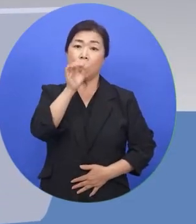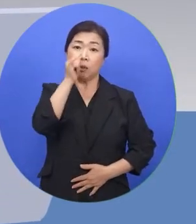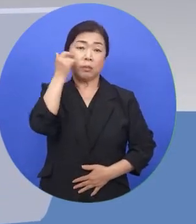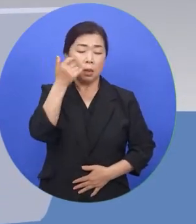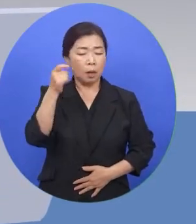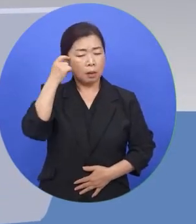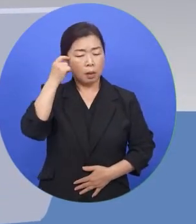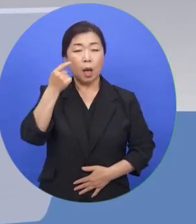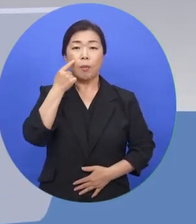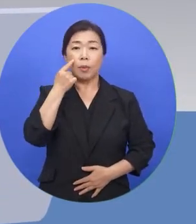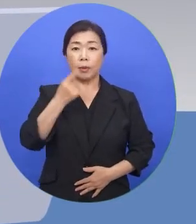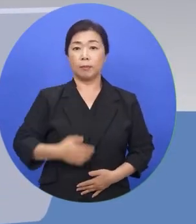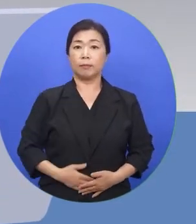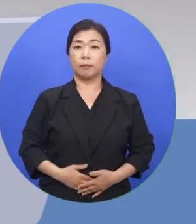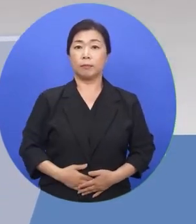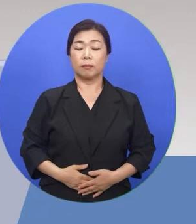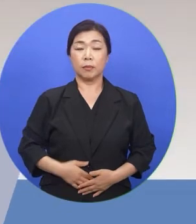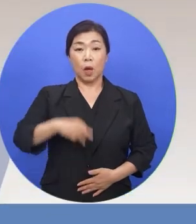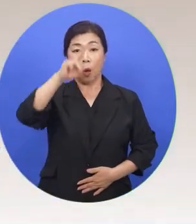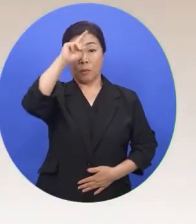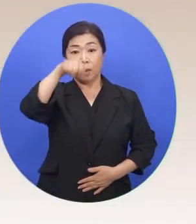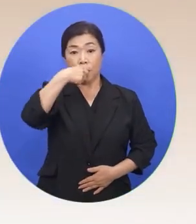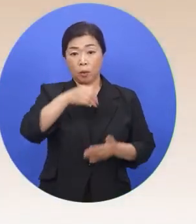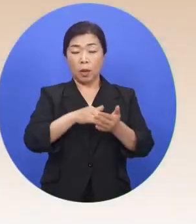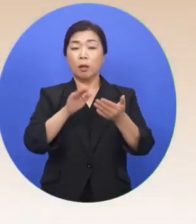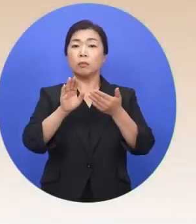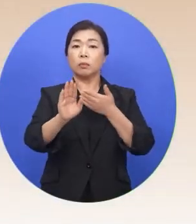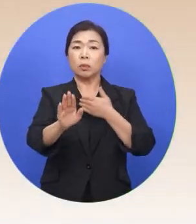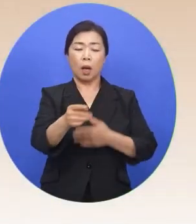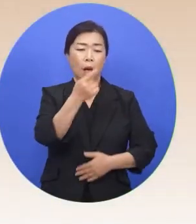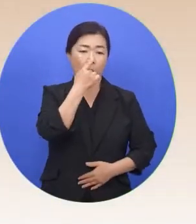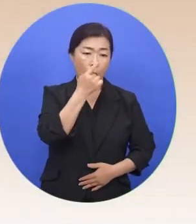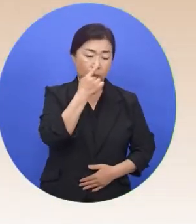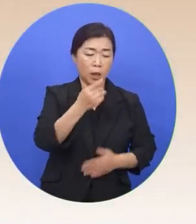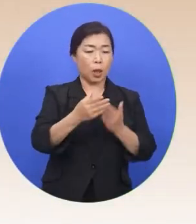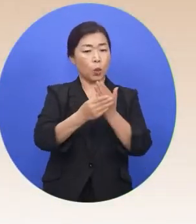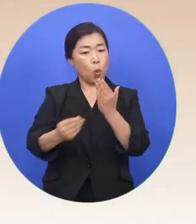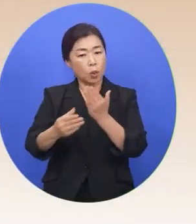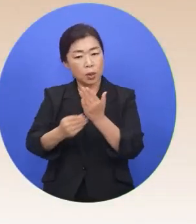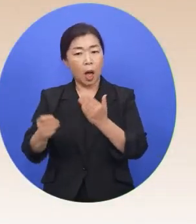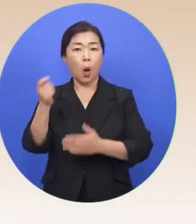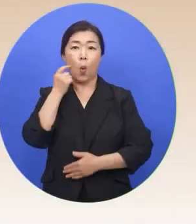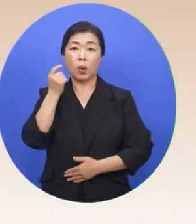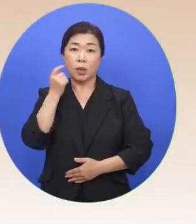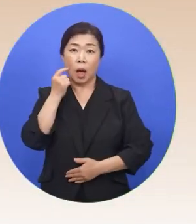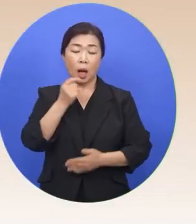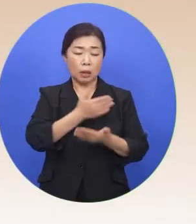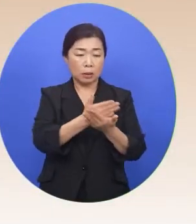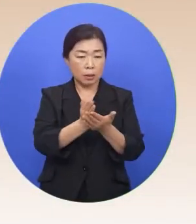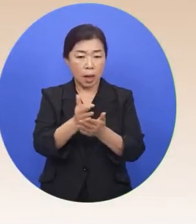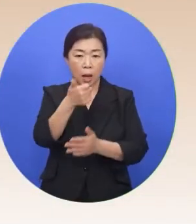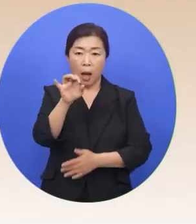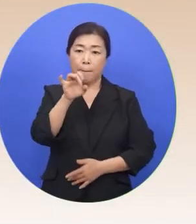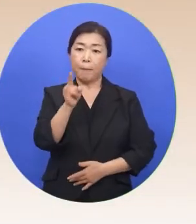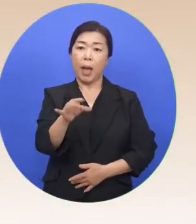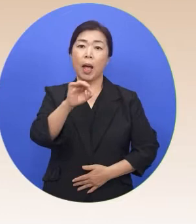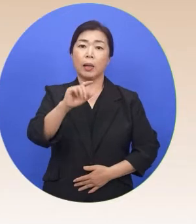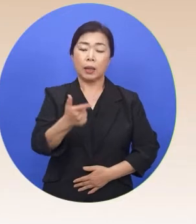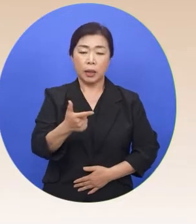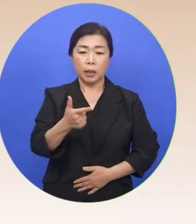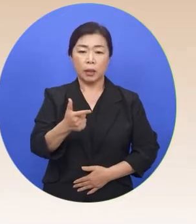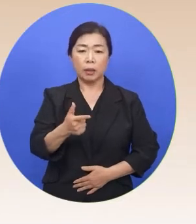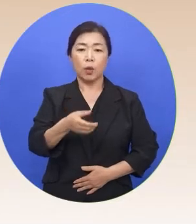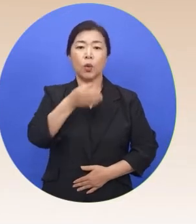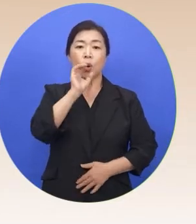생각해 보세요. 특히 점심 이후에는 커피나 녹차, 홍차 등의 카페인이